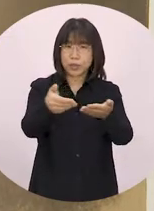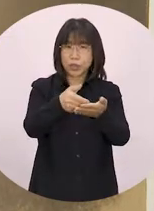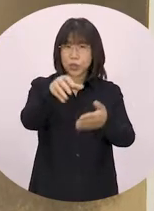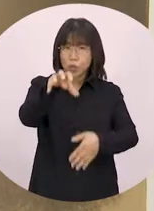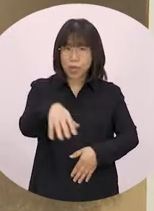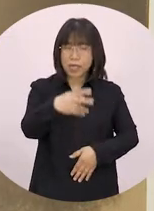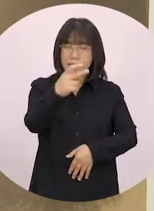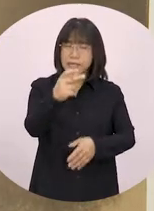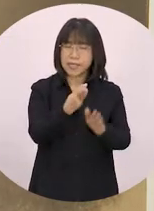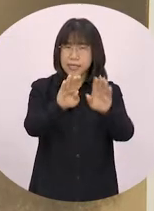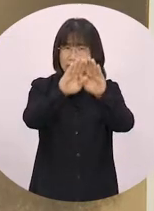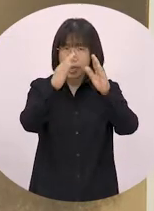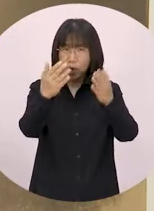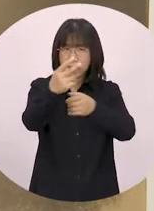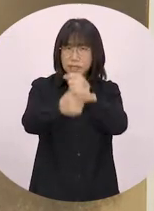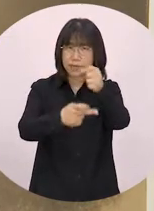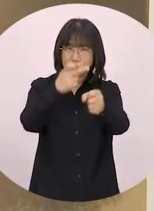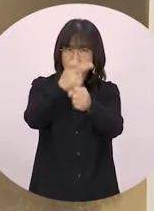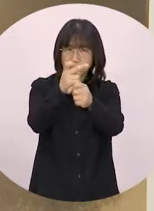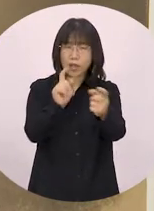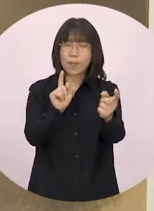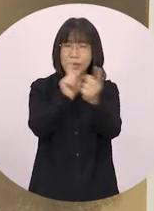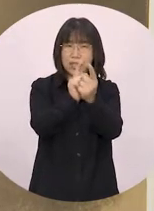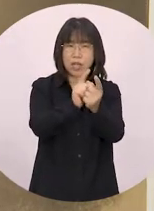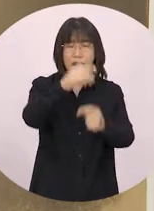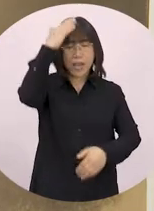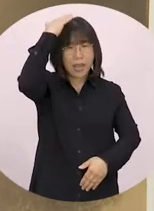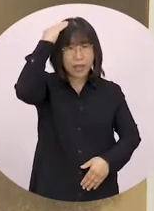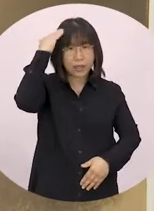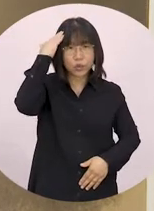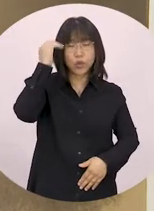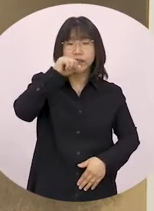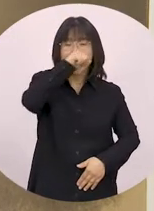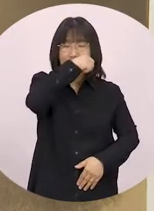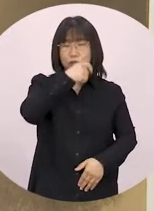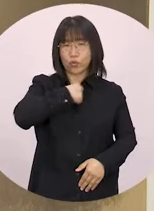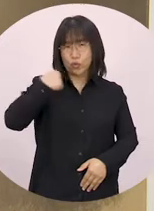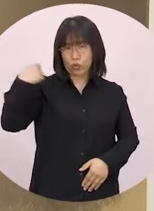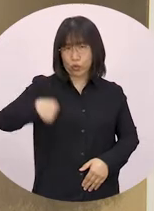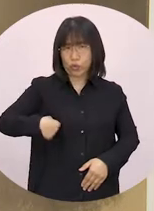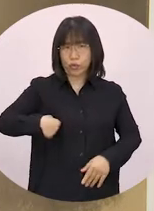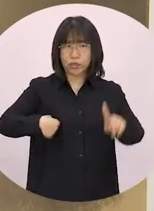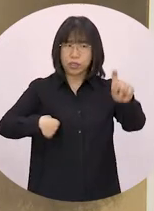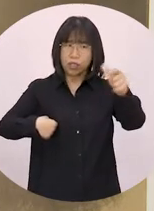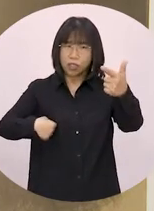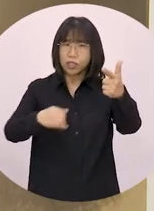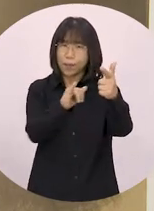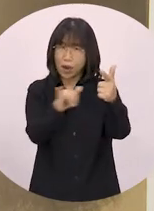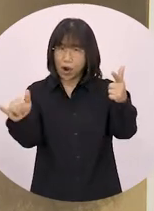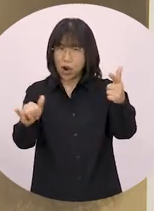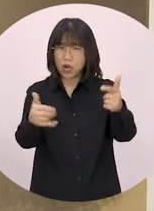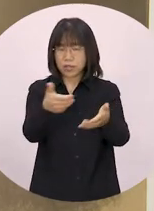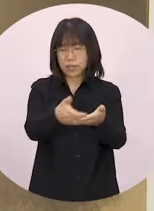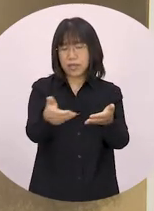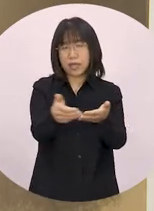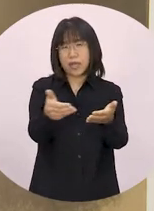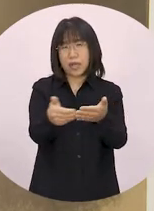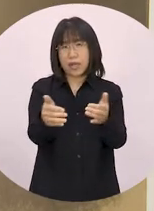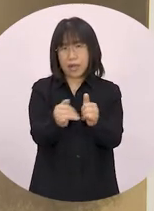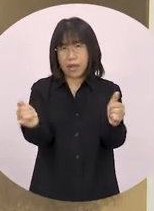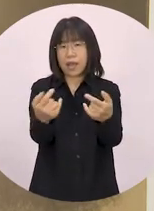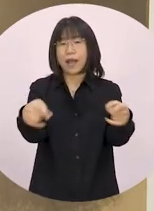겸재정선미술관에서는 개관 12주년을 맞이하여 한국, 대만, 중국의 16명의